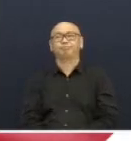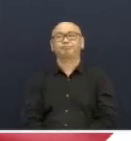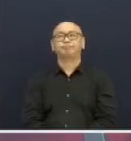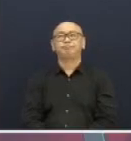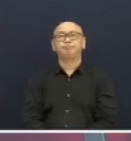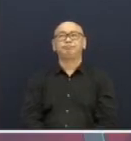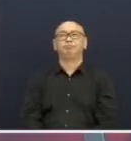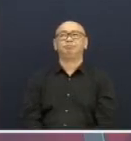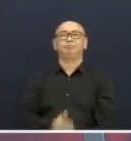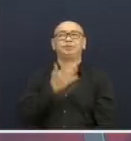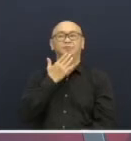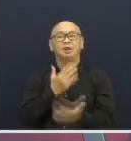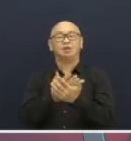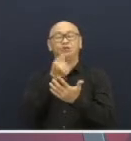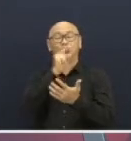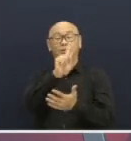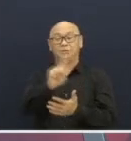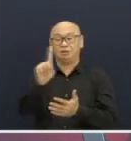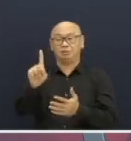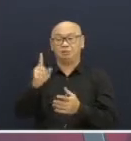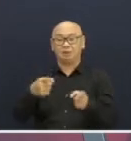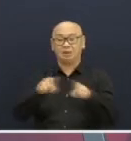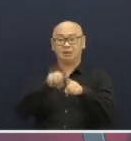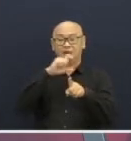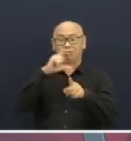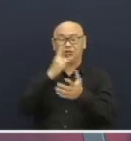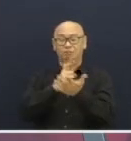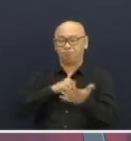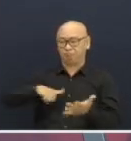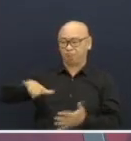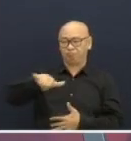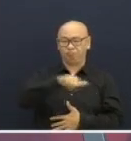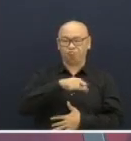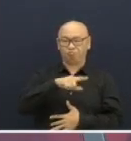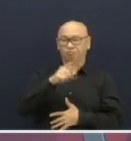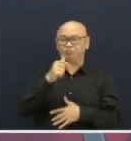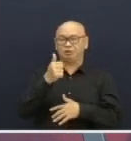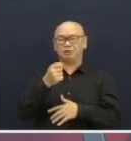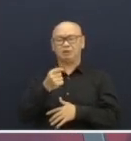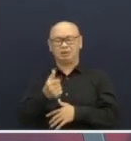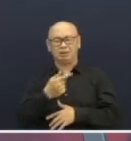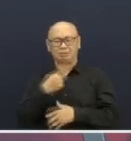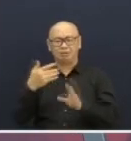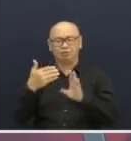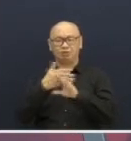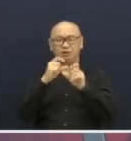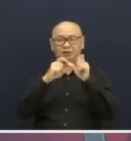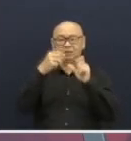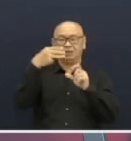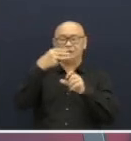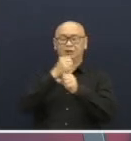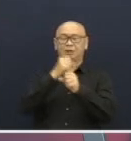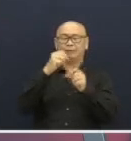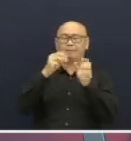Baik, terima kasih untuk masing-masing pasangan calon. Tetaplah bersama kami pemirsa, saat lagi kita akan memasuki segmen di mana